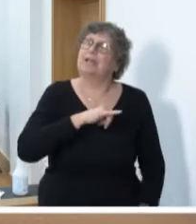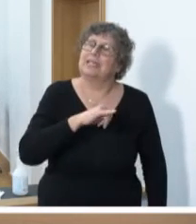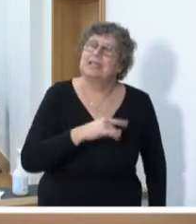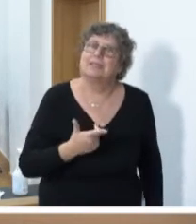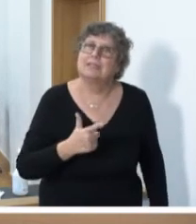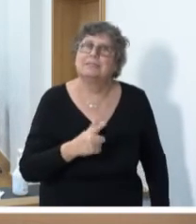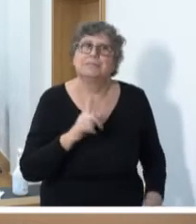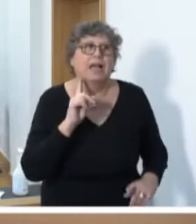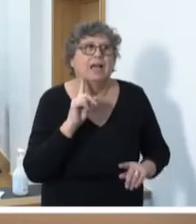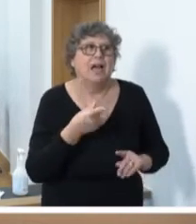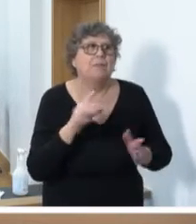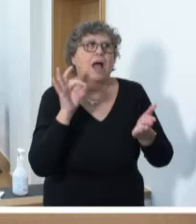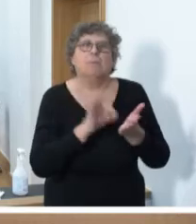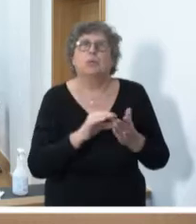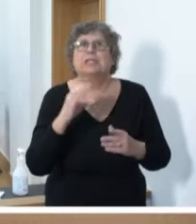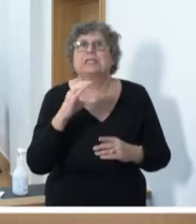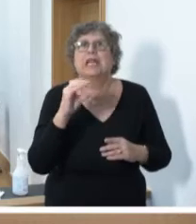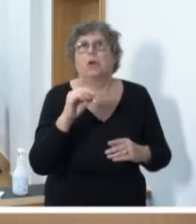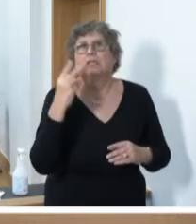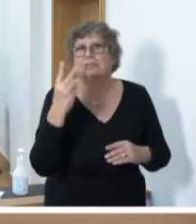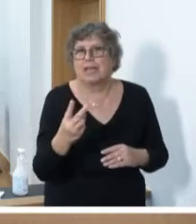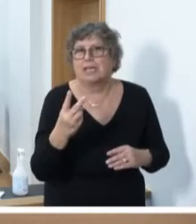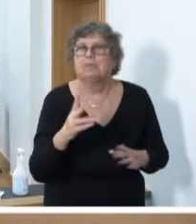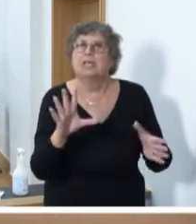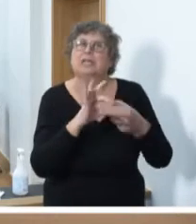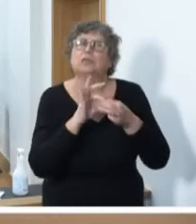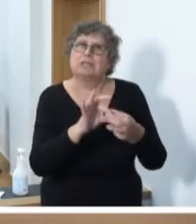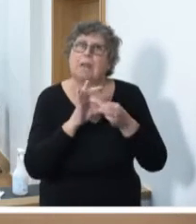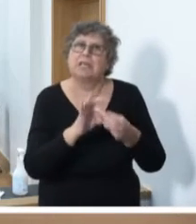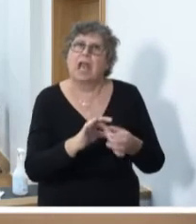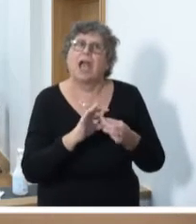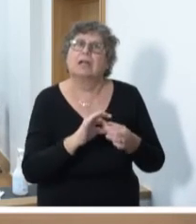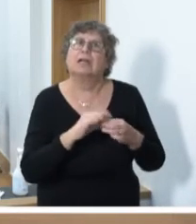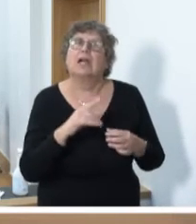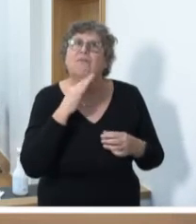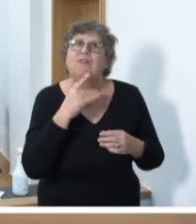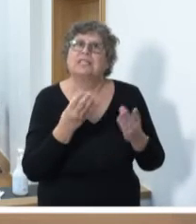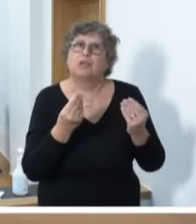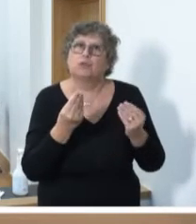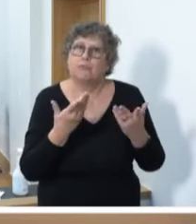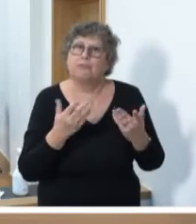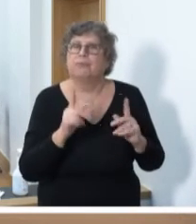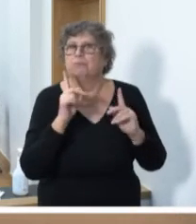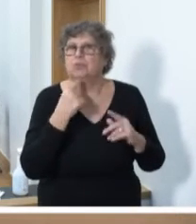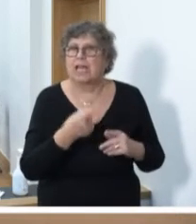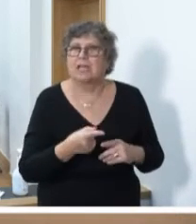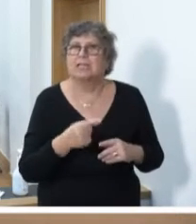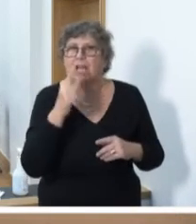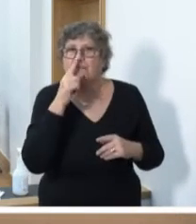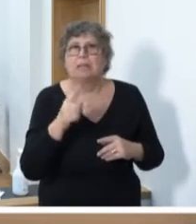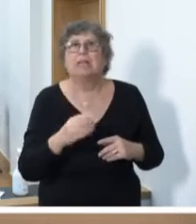Zum Punkt CO2-Bepreisung. Im Zusammenhang mit der Wasserstoffstrategie von Bund und Land muss ganz deutlich gesagt werden, wenn man